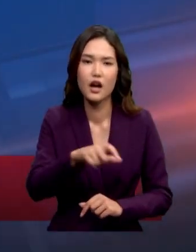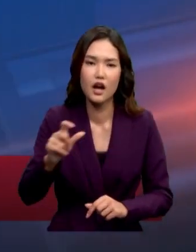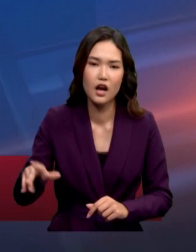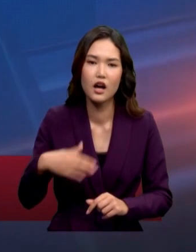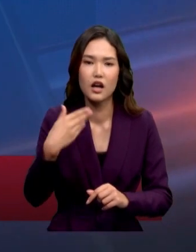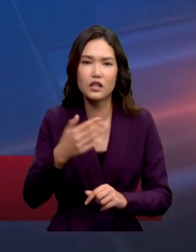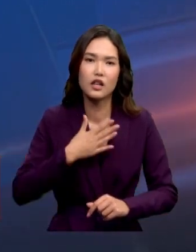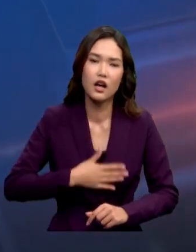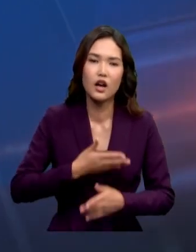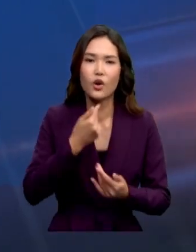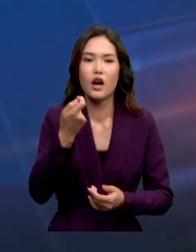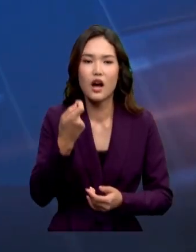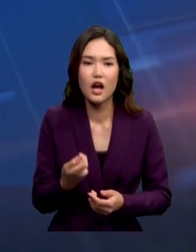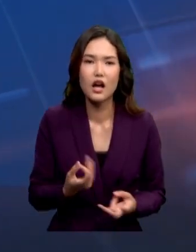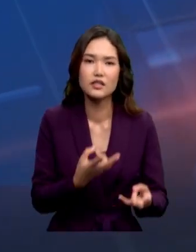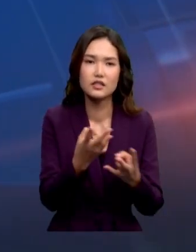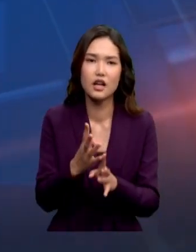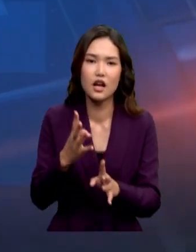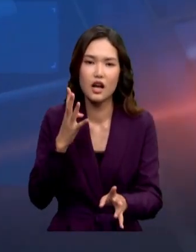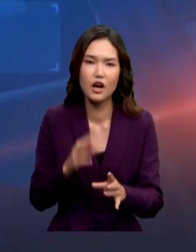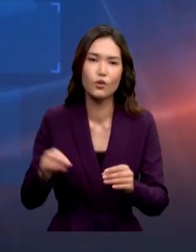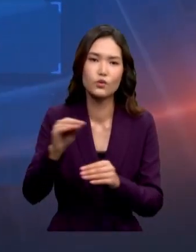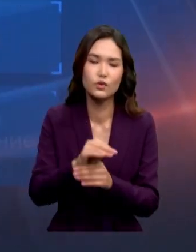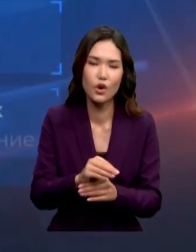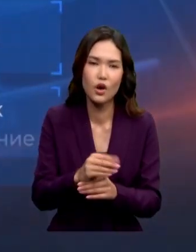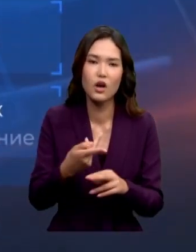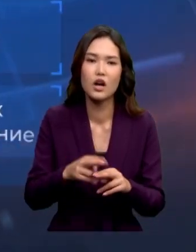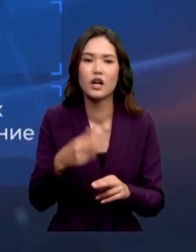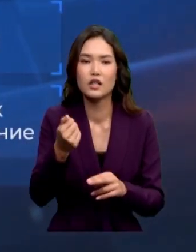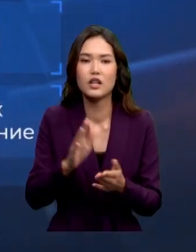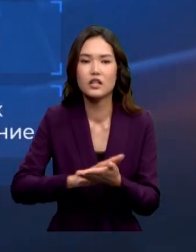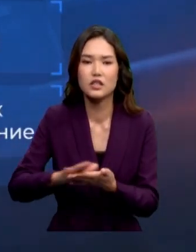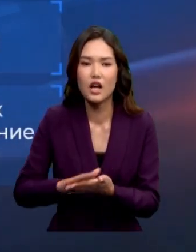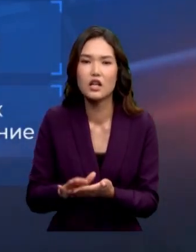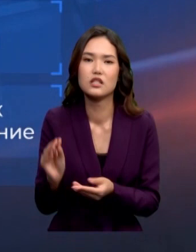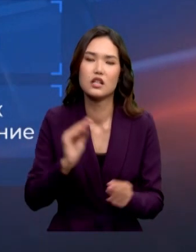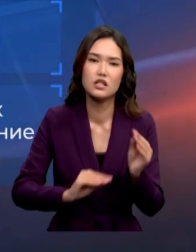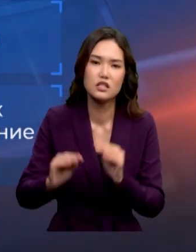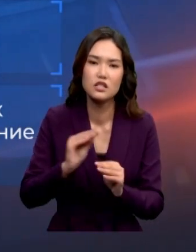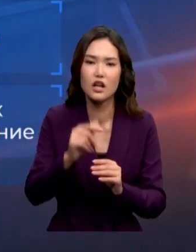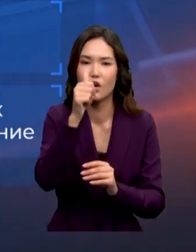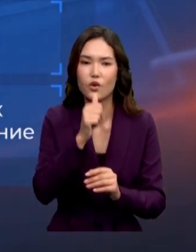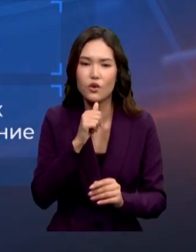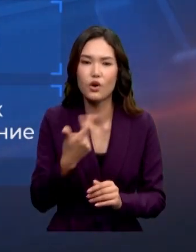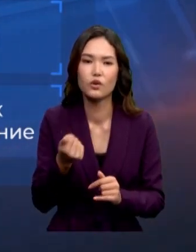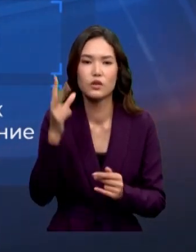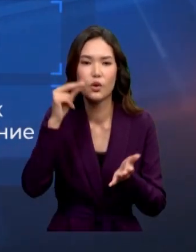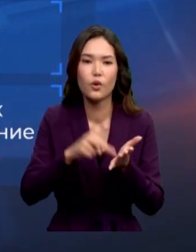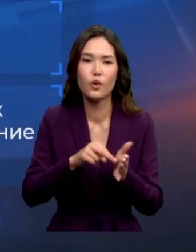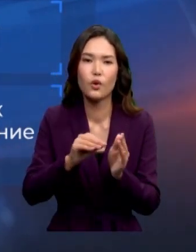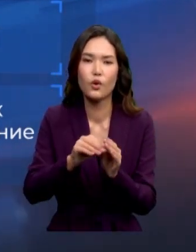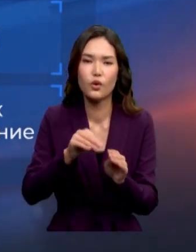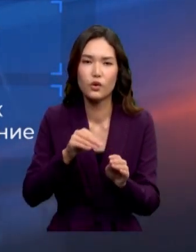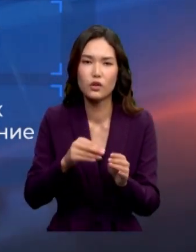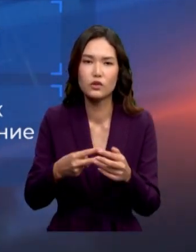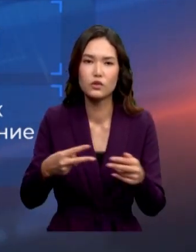ма, жоқ па, арзандаған өнімдердің қатарында құс еті мен жарма, банан, тазартқыш заттар да бар. Үш айдан бері автокөлік бағасы да түсіп келеді.